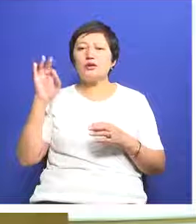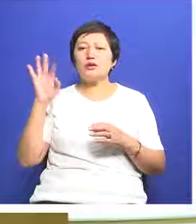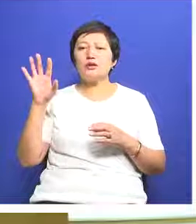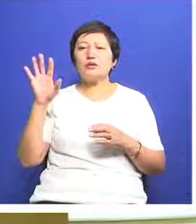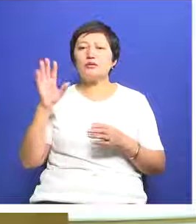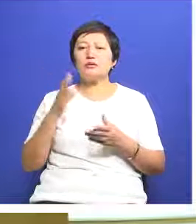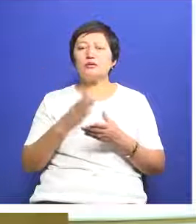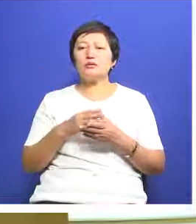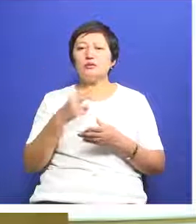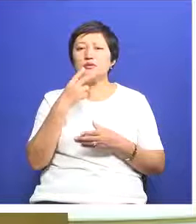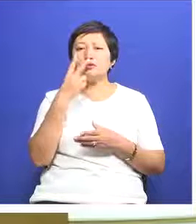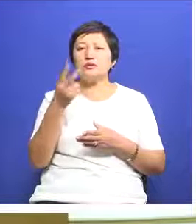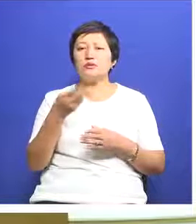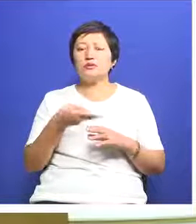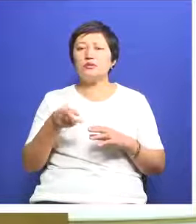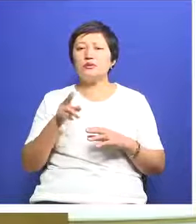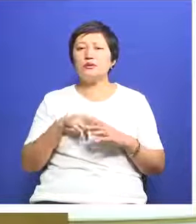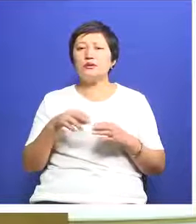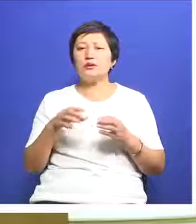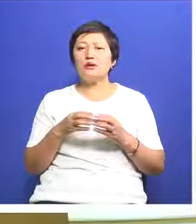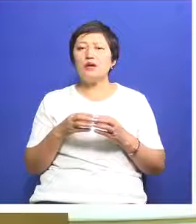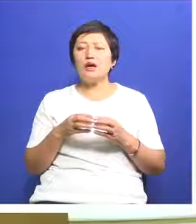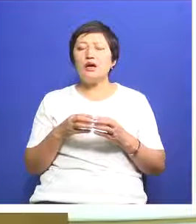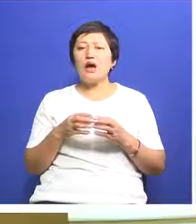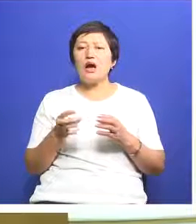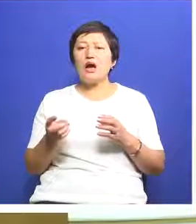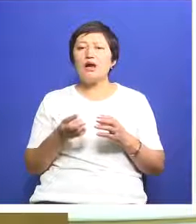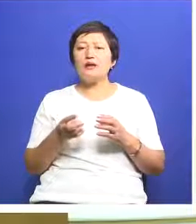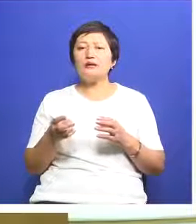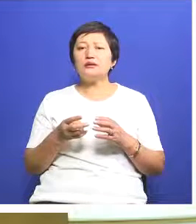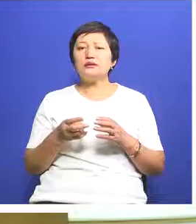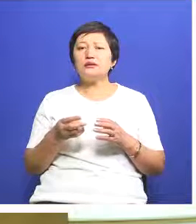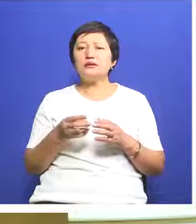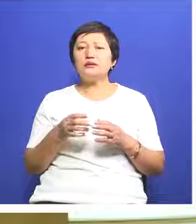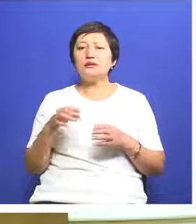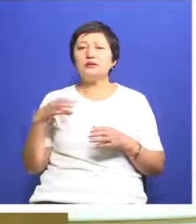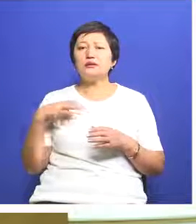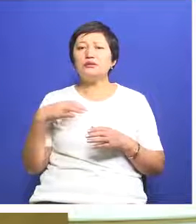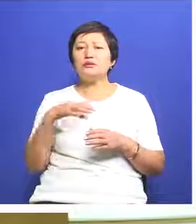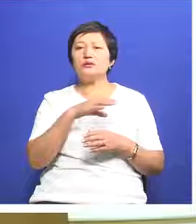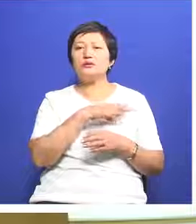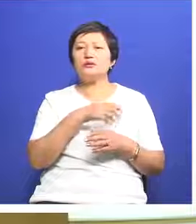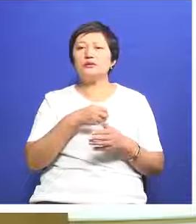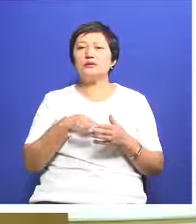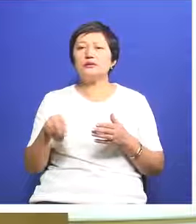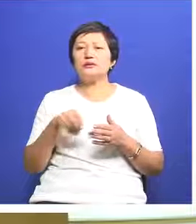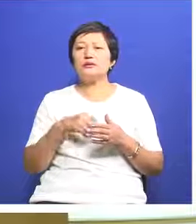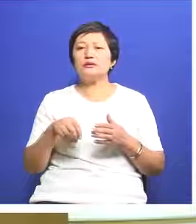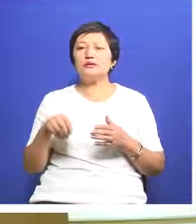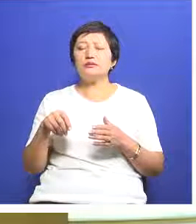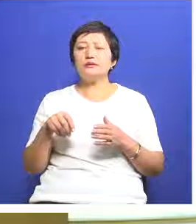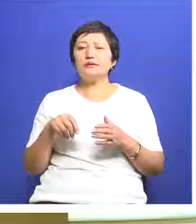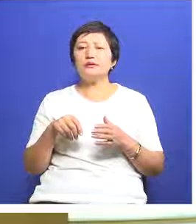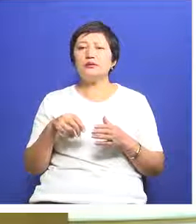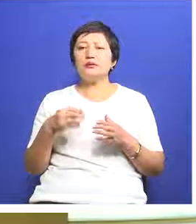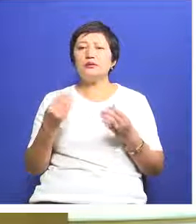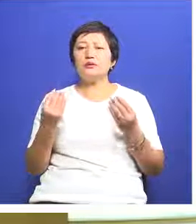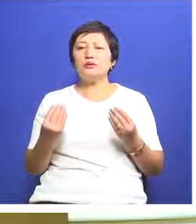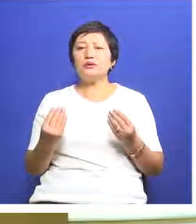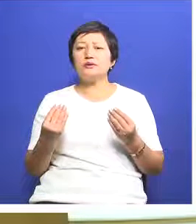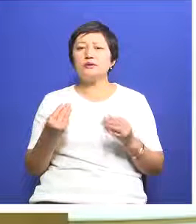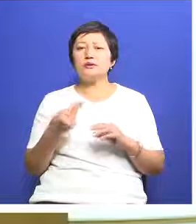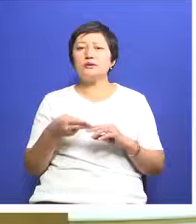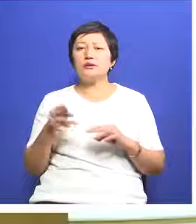Жана өздөрүңүздү көрүңүздөр. Онун азыр каражатын өздөрү төлөп отур. Электр энергиясын. Ошо бүгүнкү